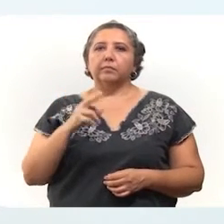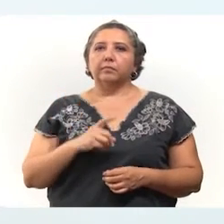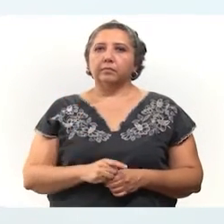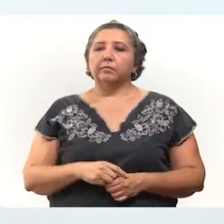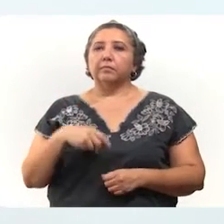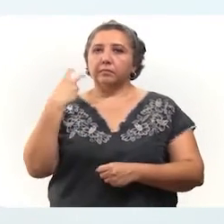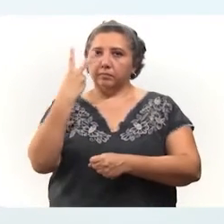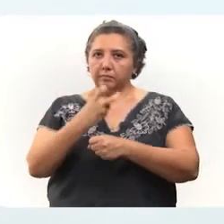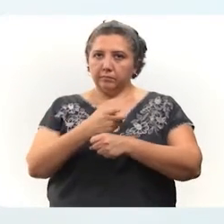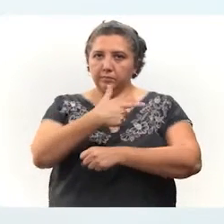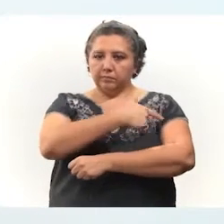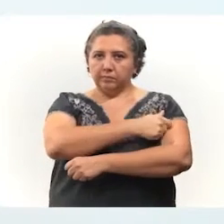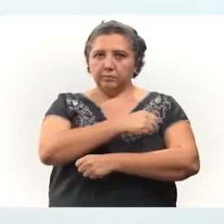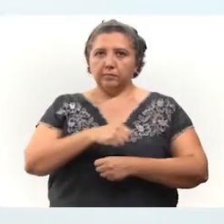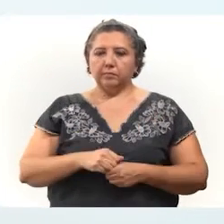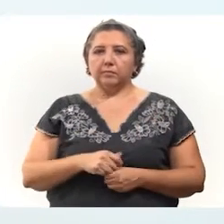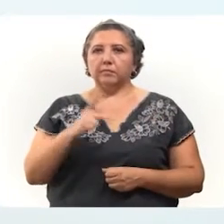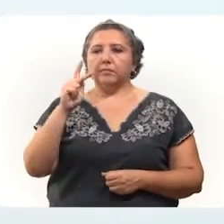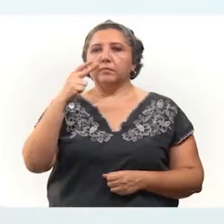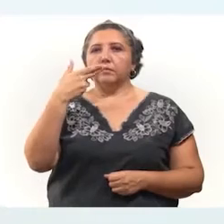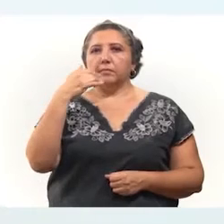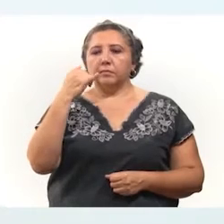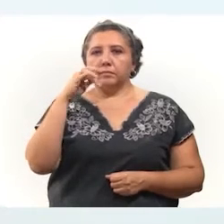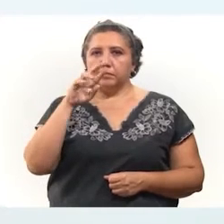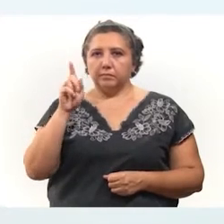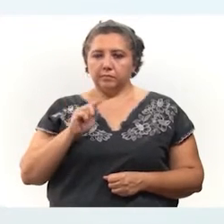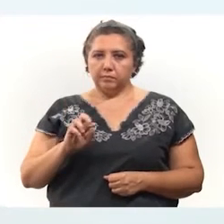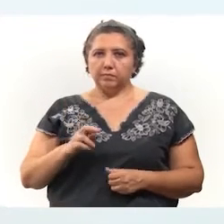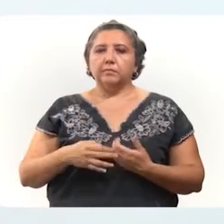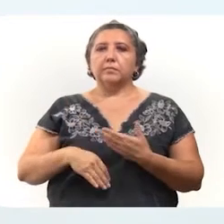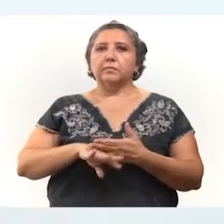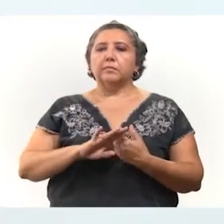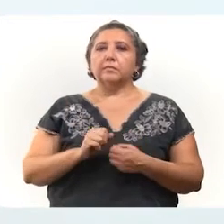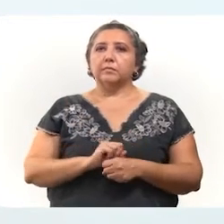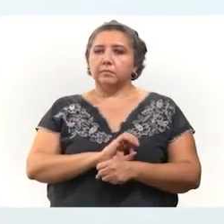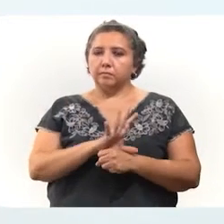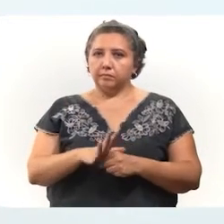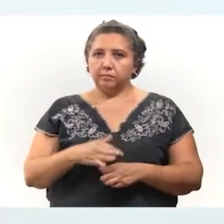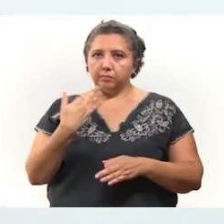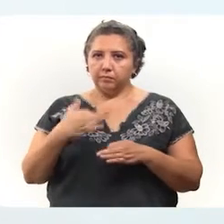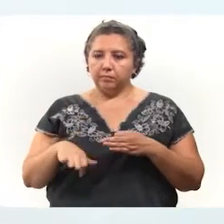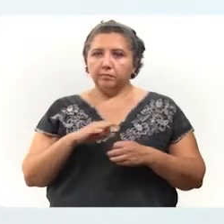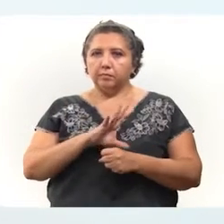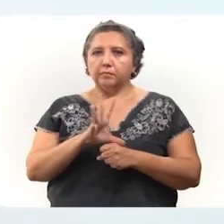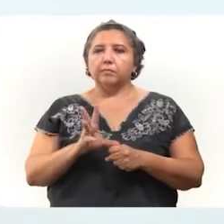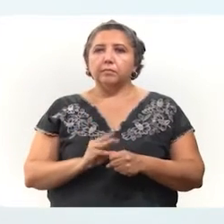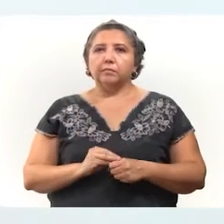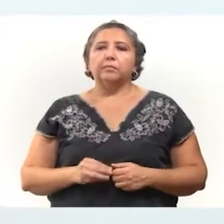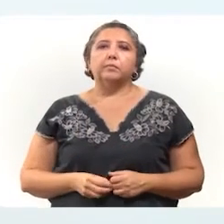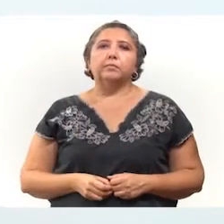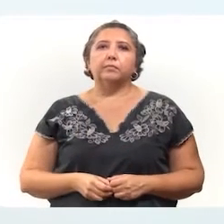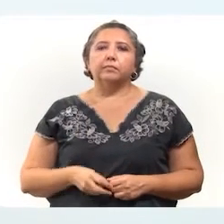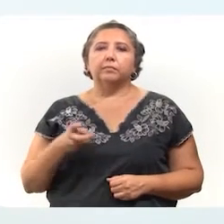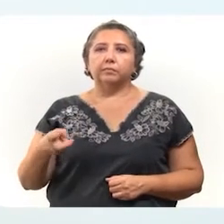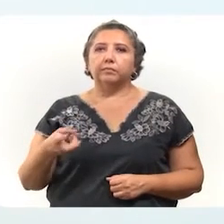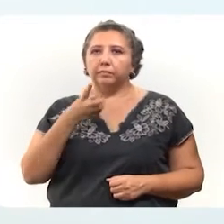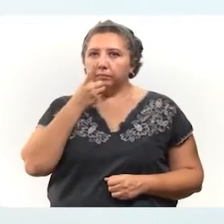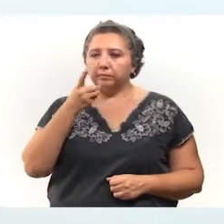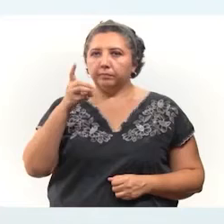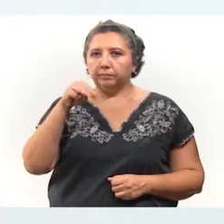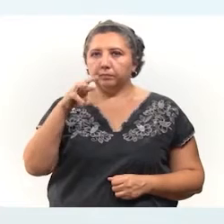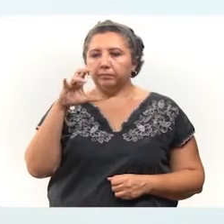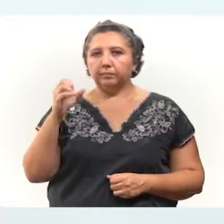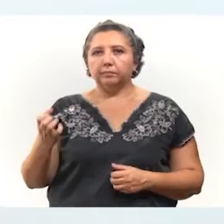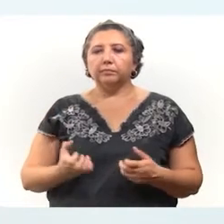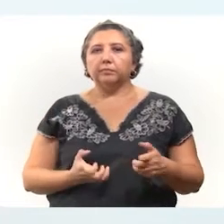mako machuk paha kutzabal tiobi. Lige la utzol tzibi lunes 8 de noviembre, el viso uyala lo, el uje capital kuchil o meyaje basha chkuilale, haitul